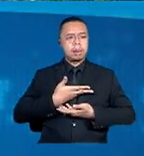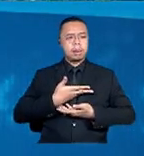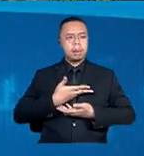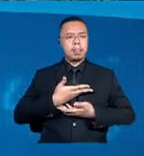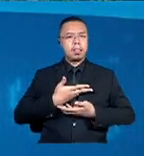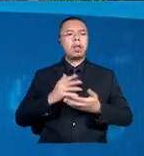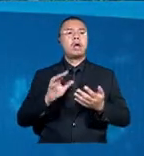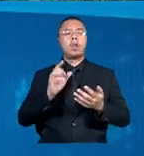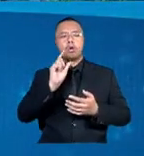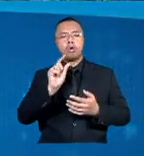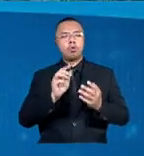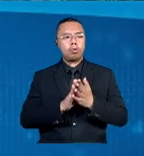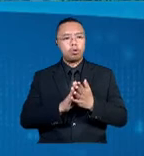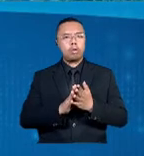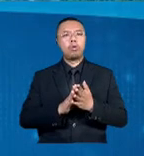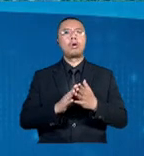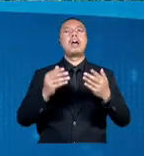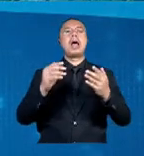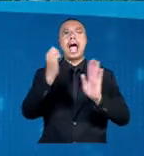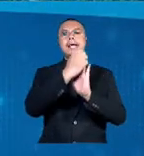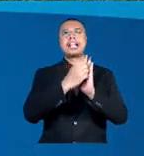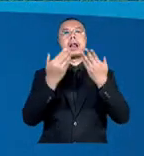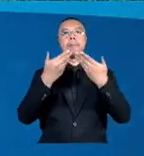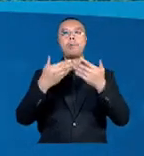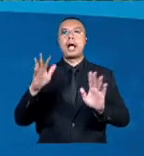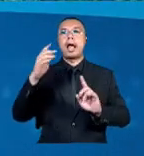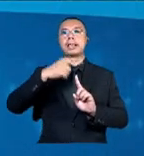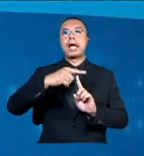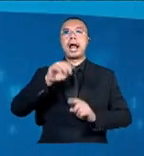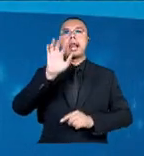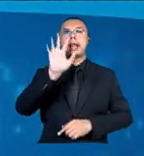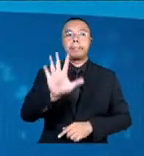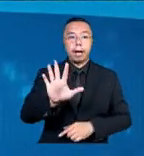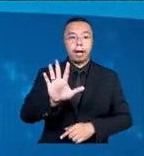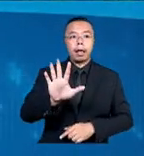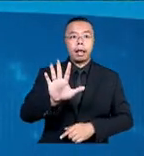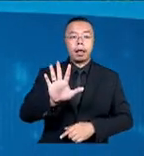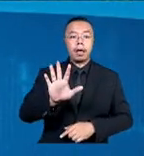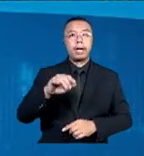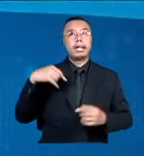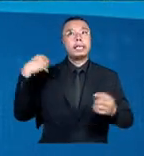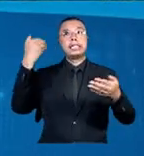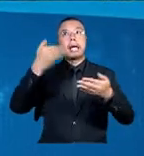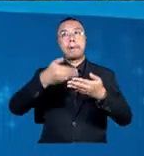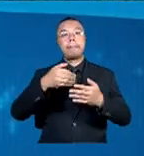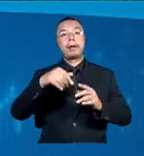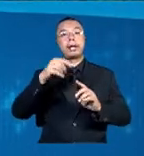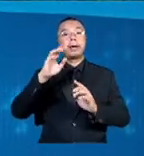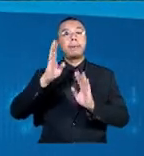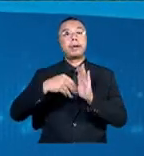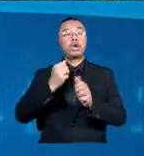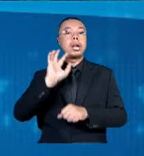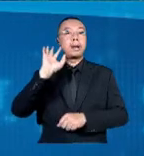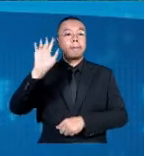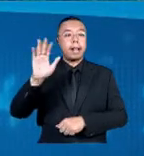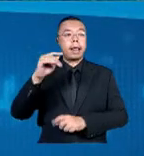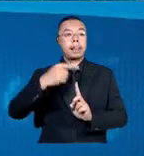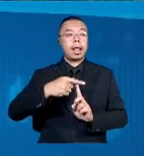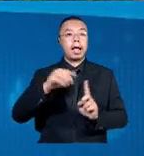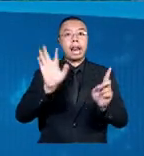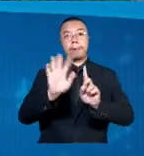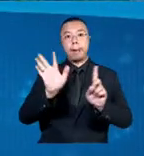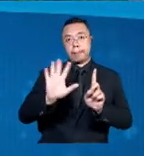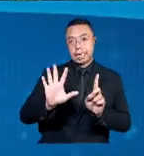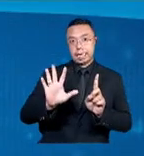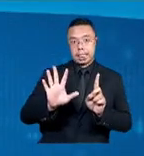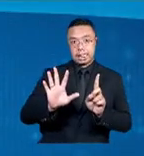open ceremony yang akan dilaksanakan tanggal 5 sampai dengan penutupan tanggal